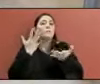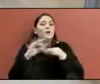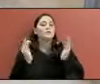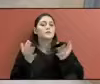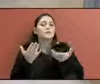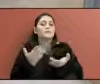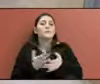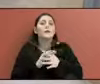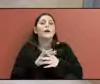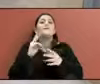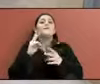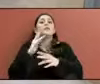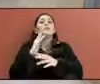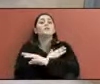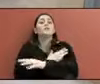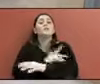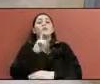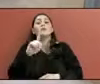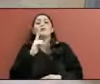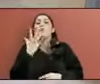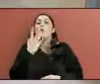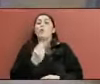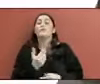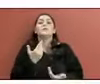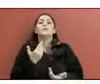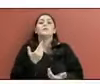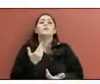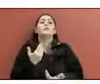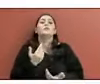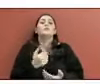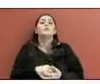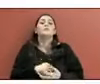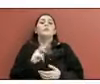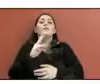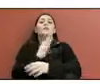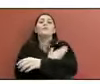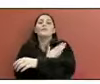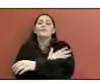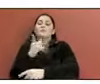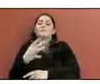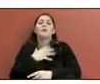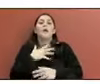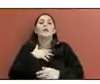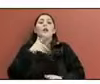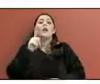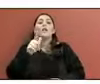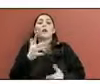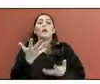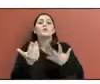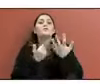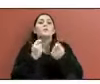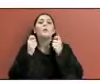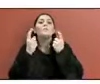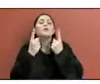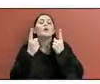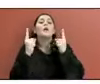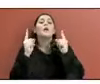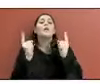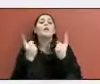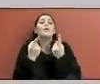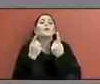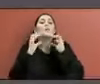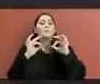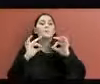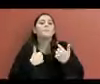vatandaşımızın ihtiyacı olması halinde, vatandaşımız o ihtiyacını gideremiyorsa, bize gelen talimat şu Hasan Bey. Çok net söyleyebilirim